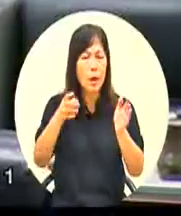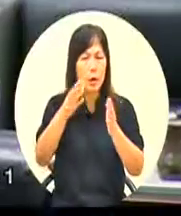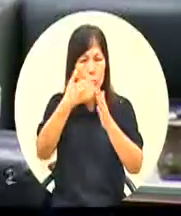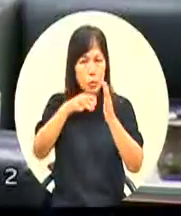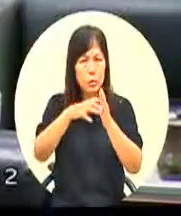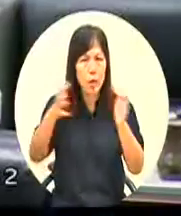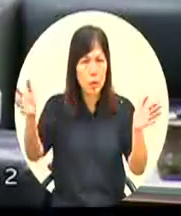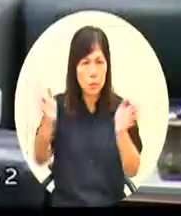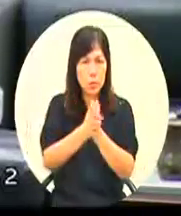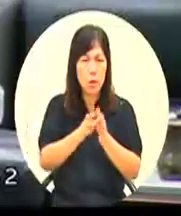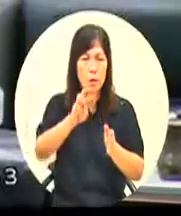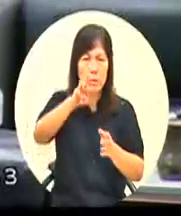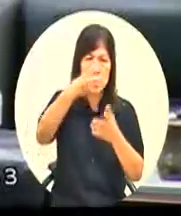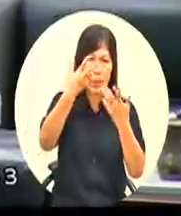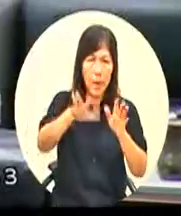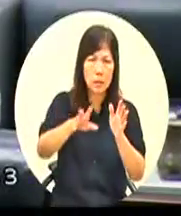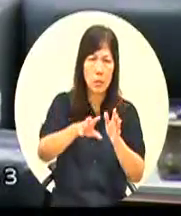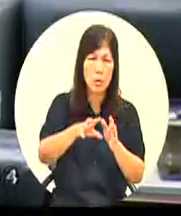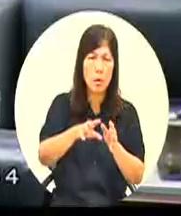有